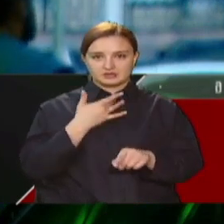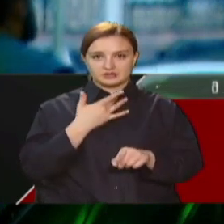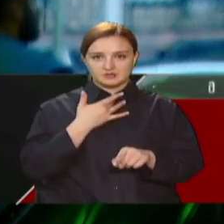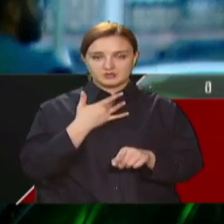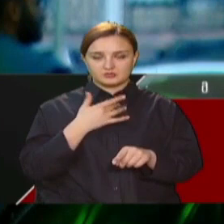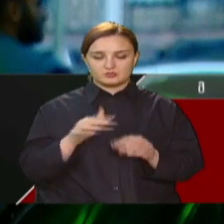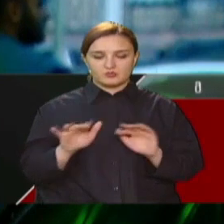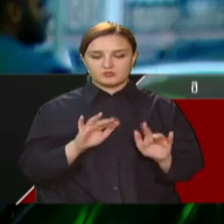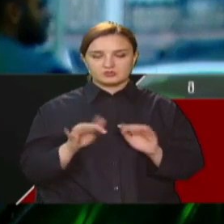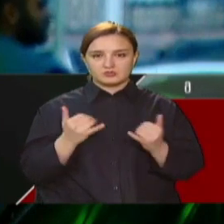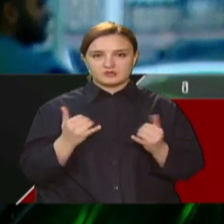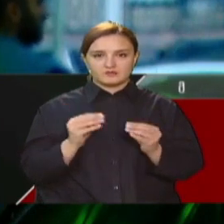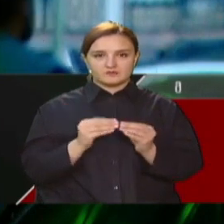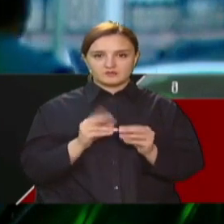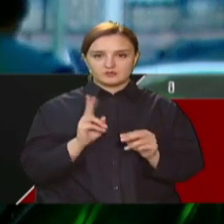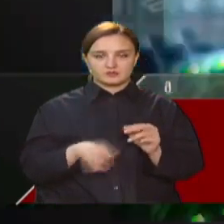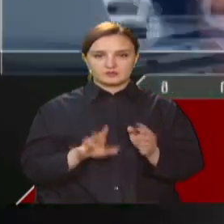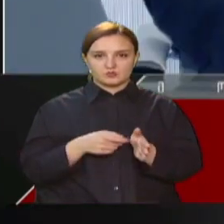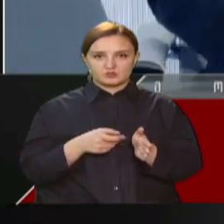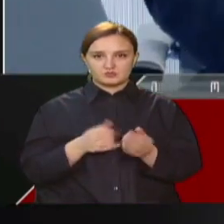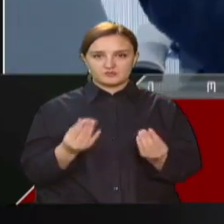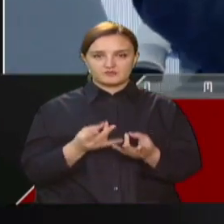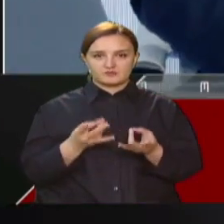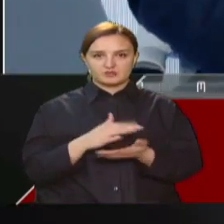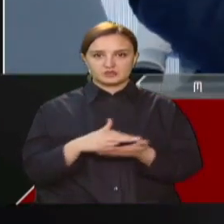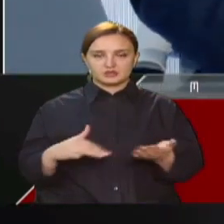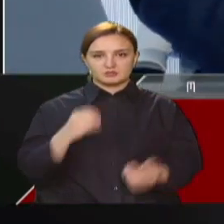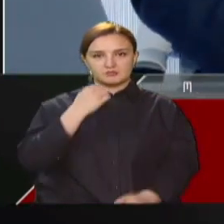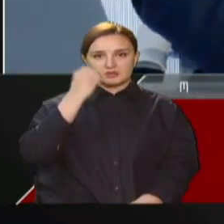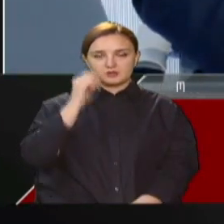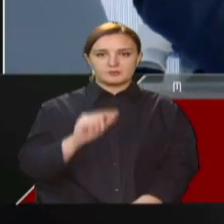საგამოძიებო მოქმედებები ამ დრომდე არ დასრულებულა. მადლობა, ეს თეონა ხუბულავა იყო.